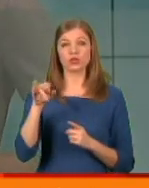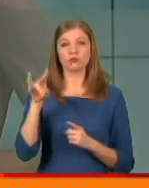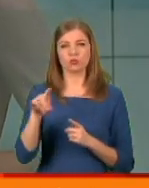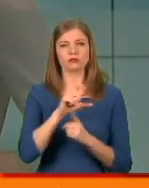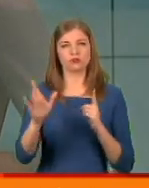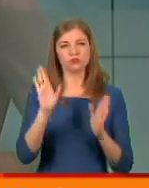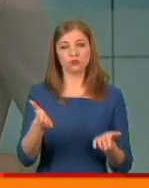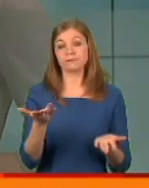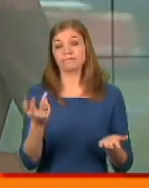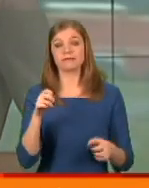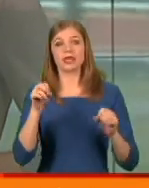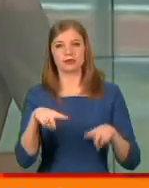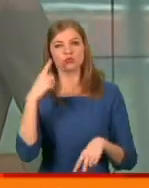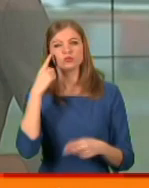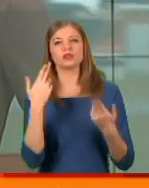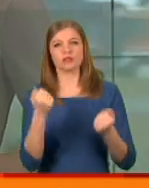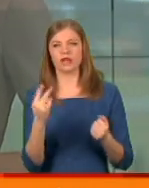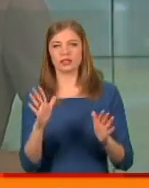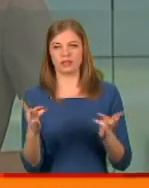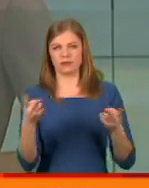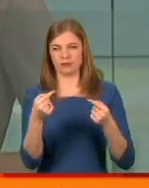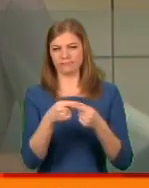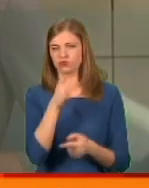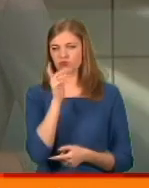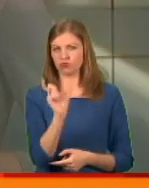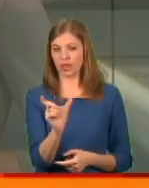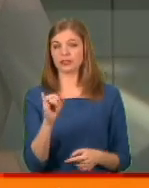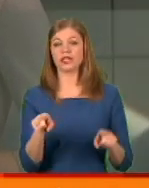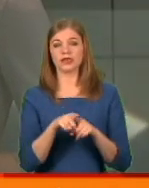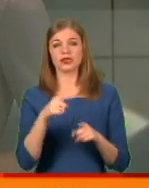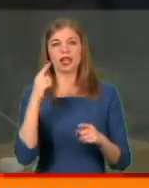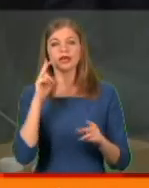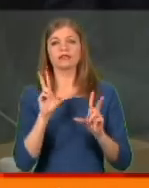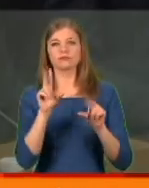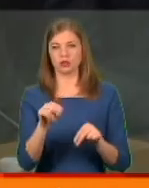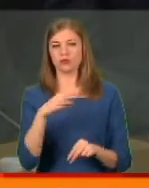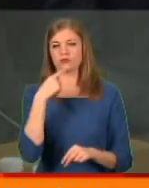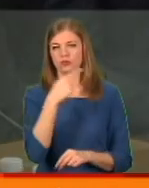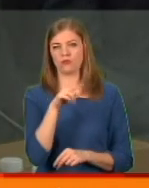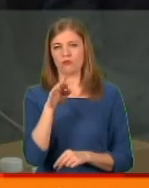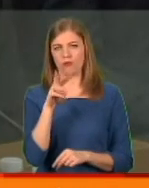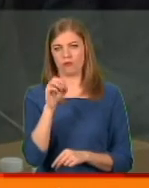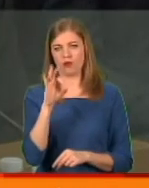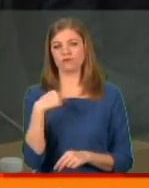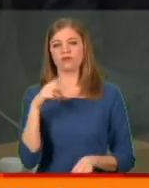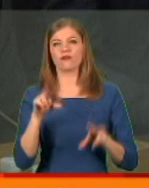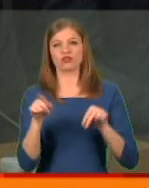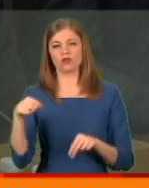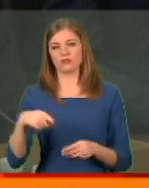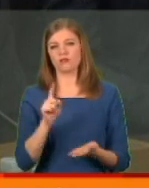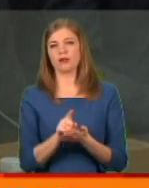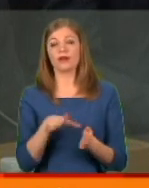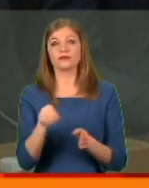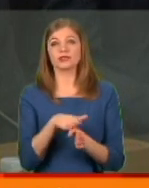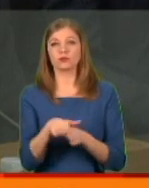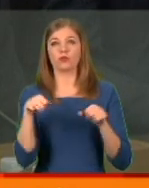відповість взагалі? Експерти певні, так, це лише справа часу. І такі прогнози підтверджує свіжа заява Помпео. Я вважаю, президент має всі